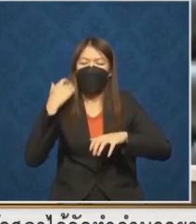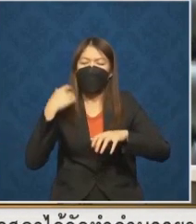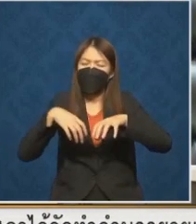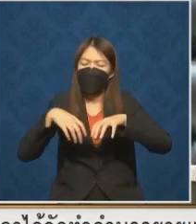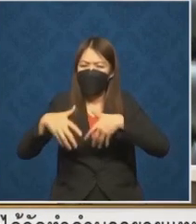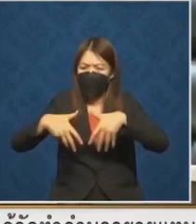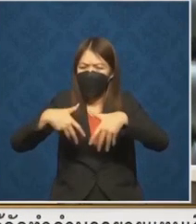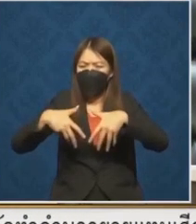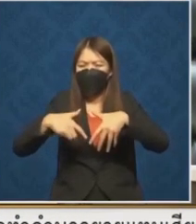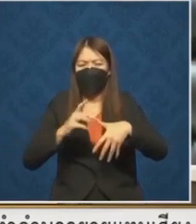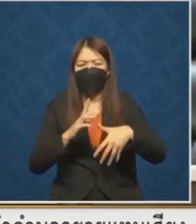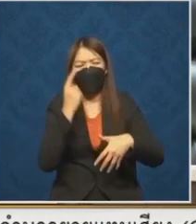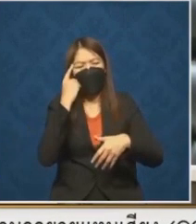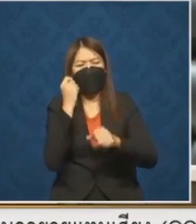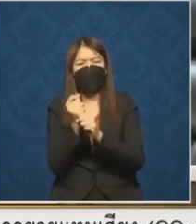ๆเขาไมไดบุกลกหครับ